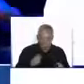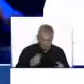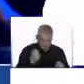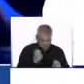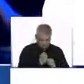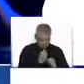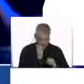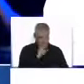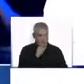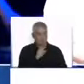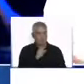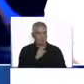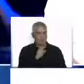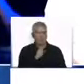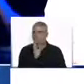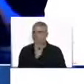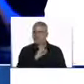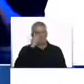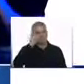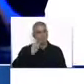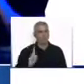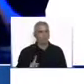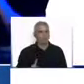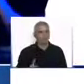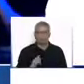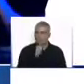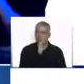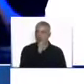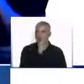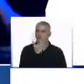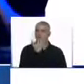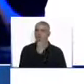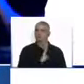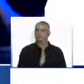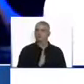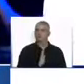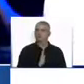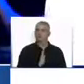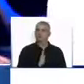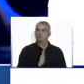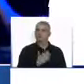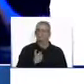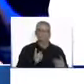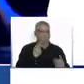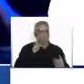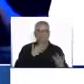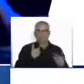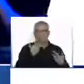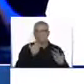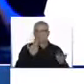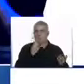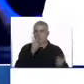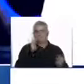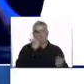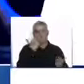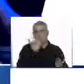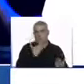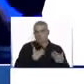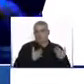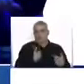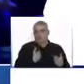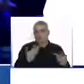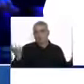יצא מהבן אדם. ואף אחד לא ידע על זה, הוא לא רצה גם שיספרו את זה. אני לא יודע איך אני מספר את זה, אולי מחר הוא יכעס עליי,